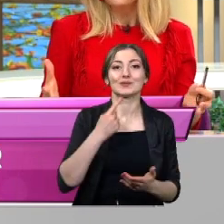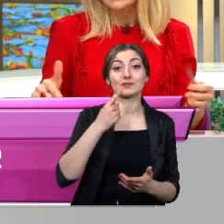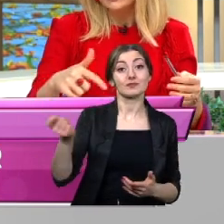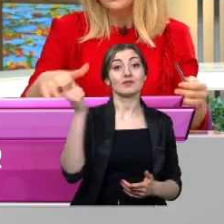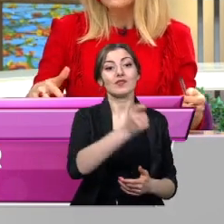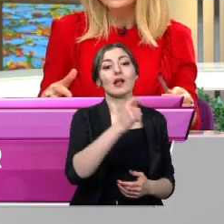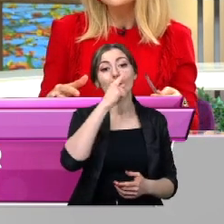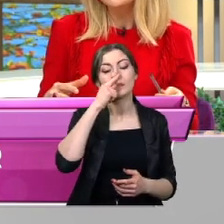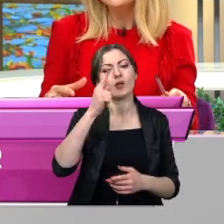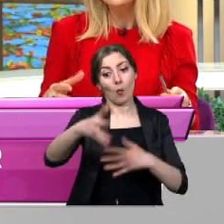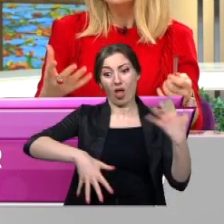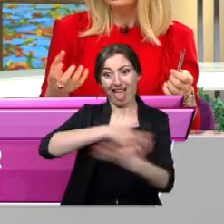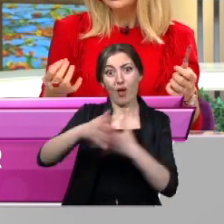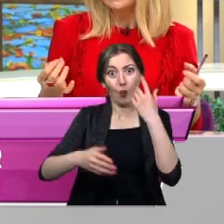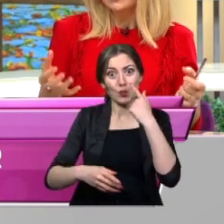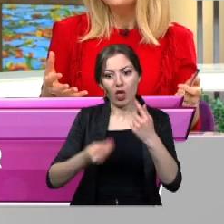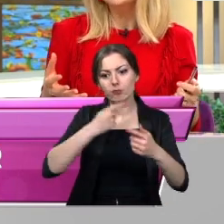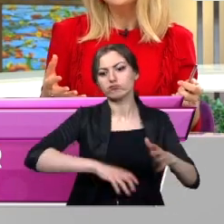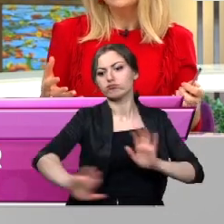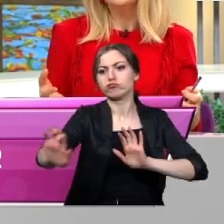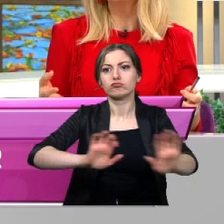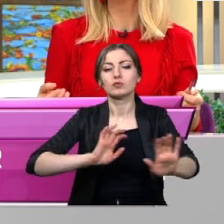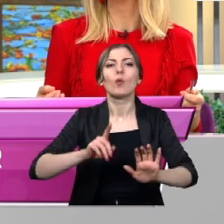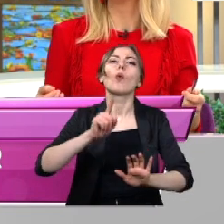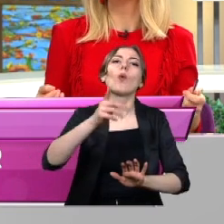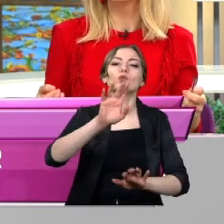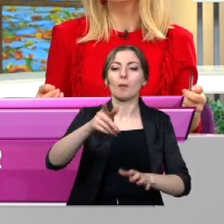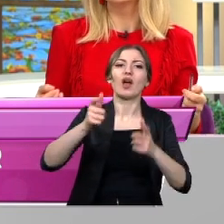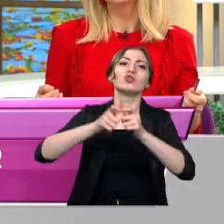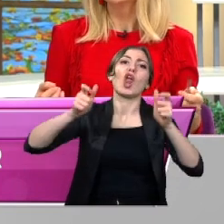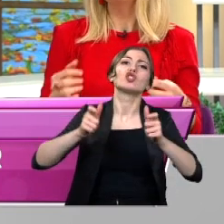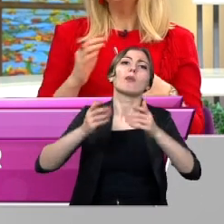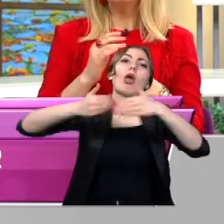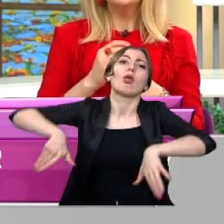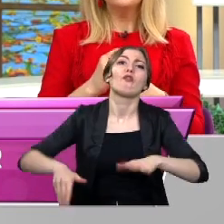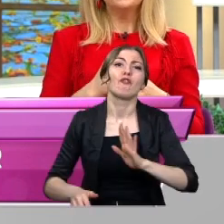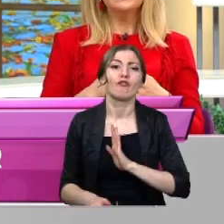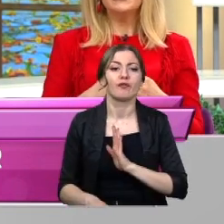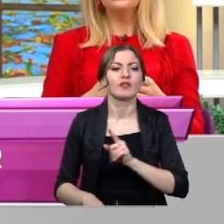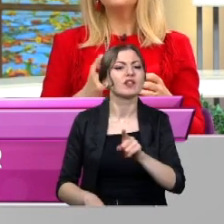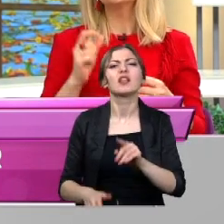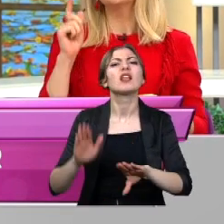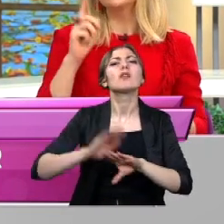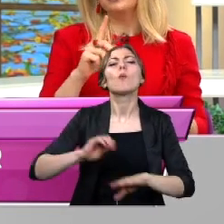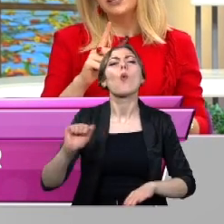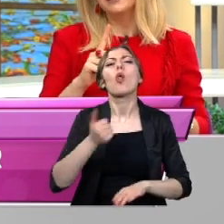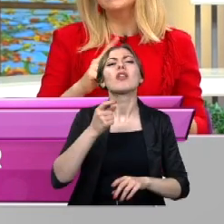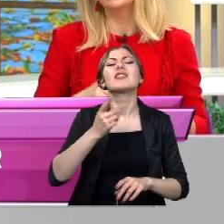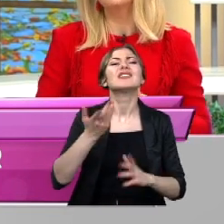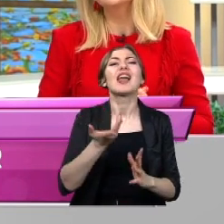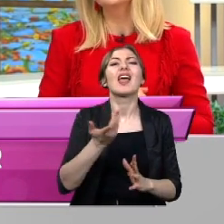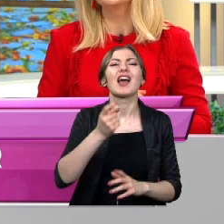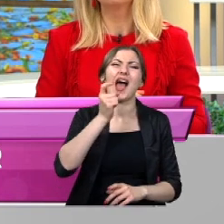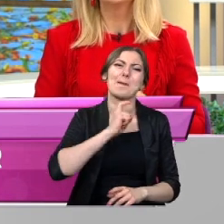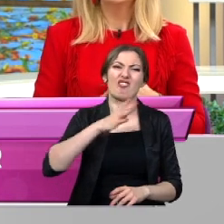ona o fırsatı vermezseniz o zaman gelişmesini engellemiş oluyorsunuz aslında ya bizim yaptığımız en önemli hatalardan bir